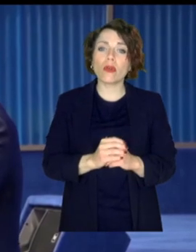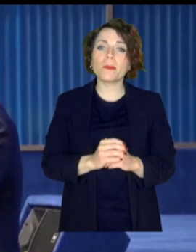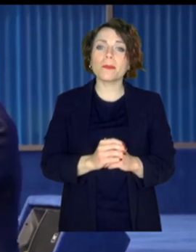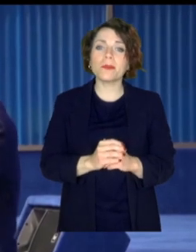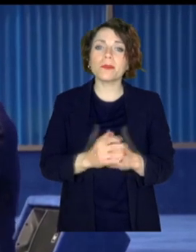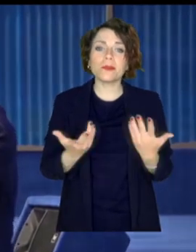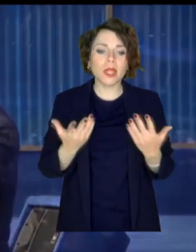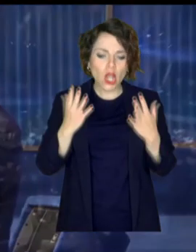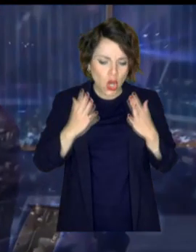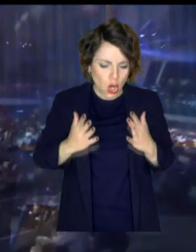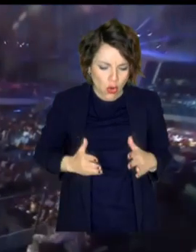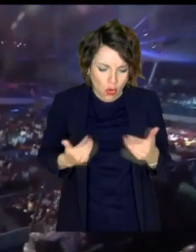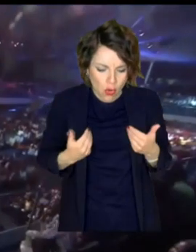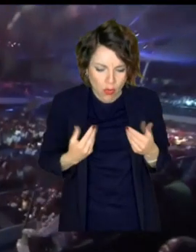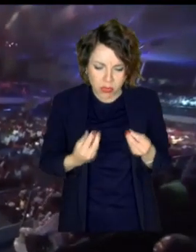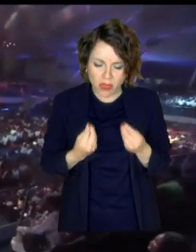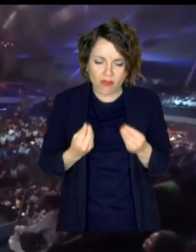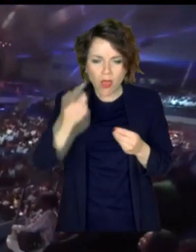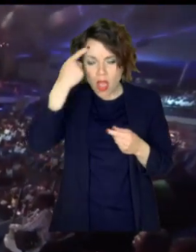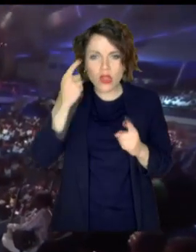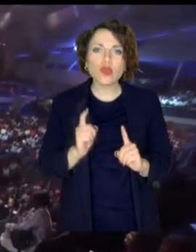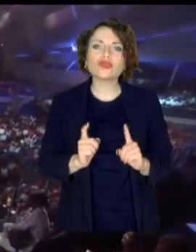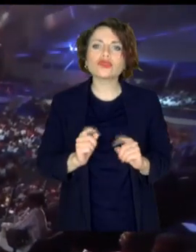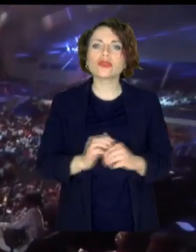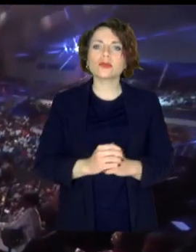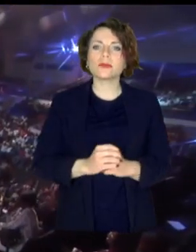non lo so che sta facendo il mio corpo.